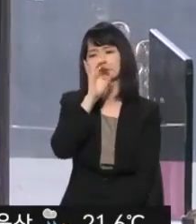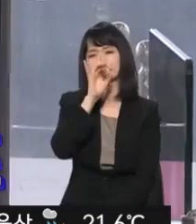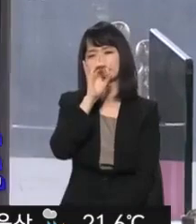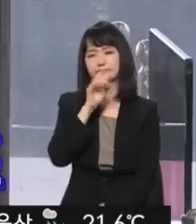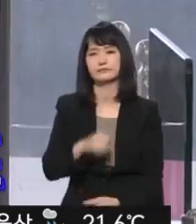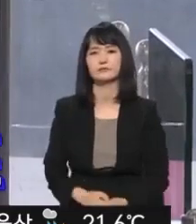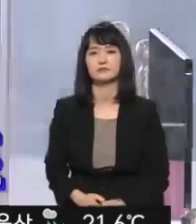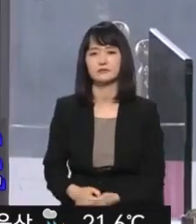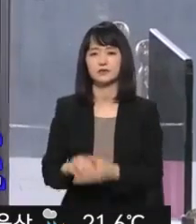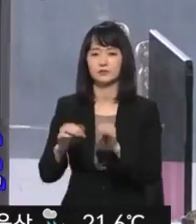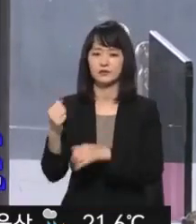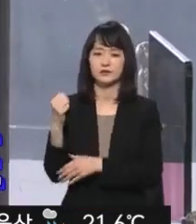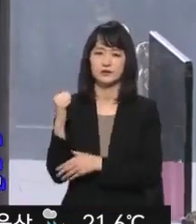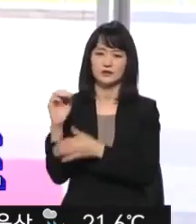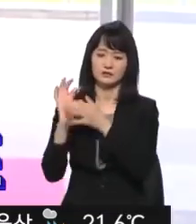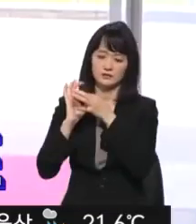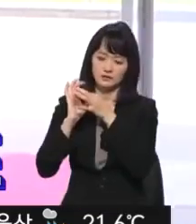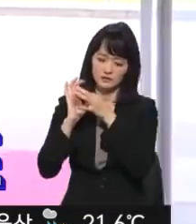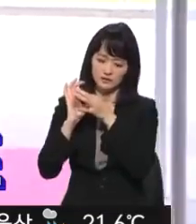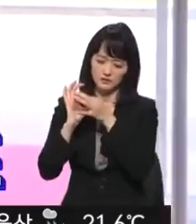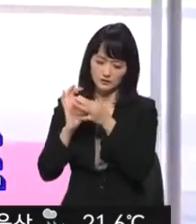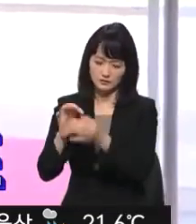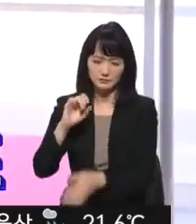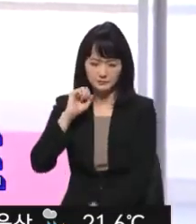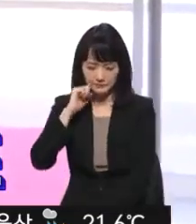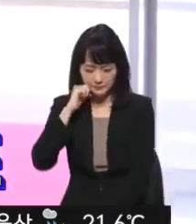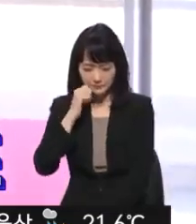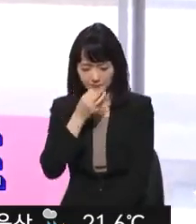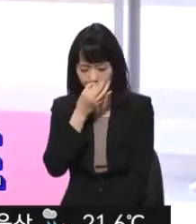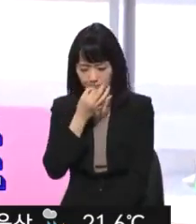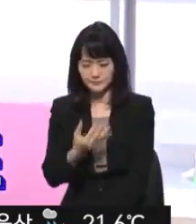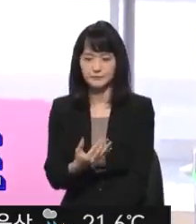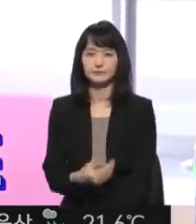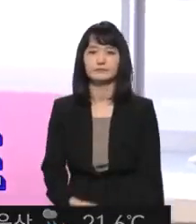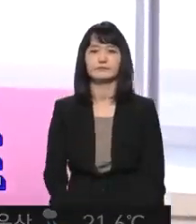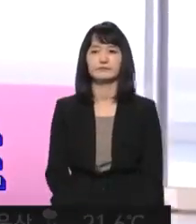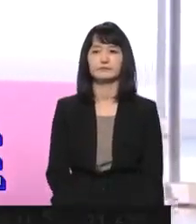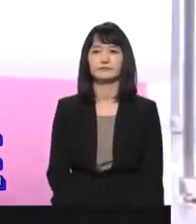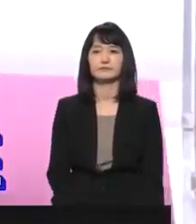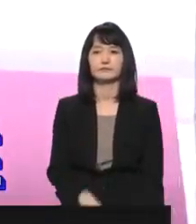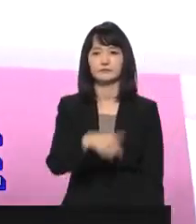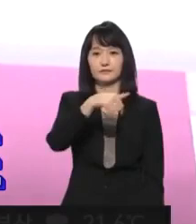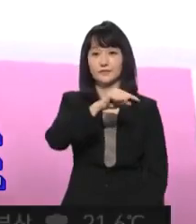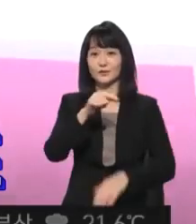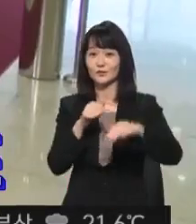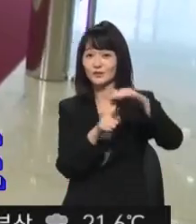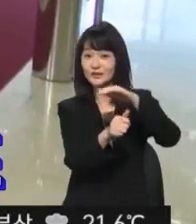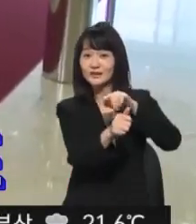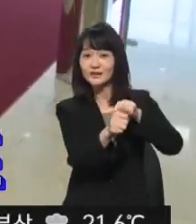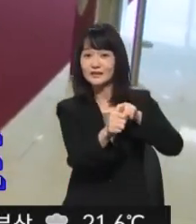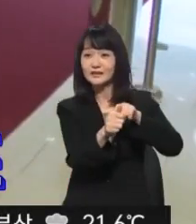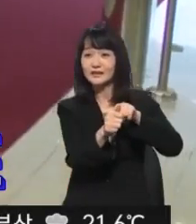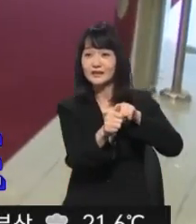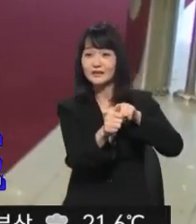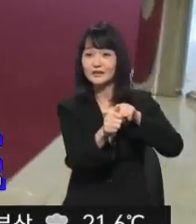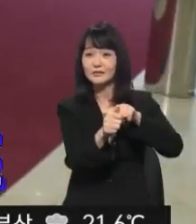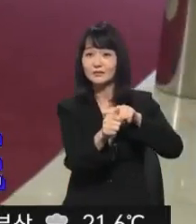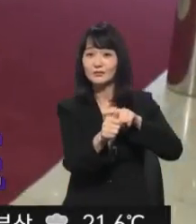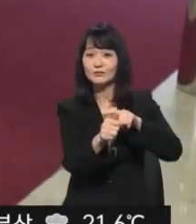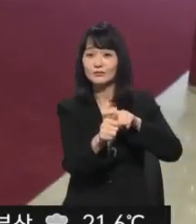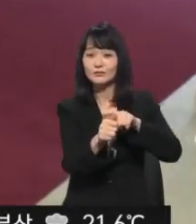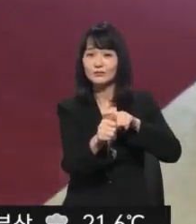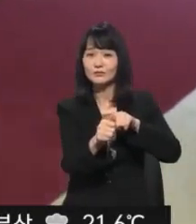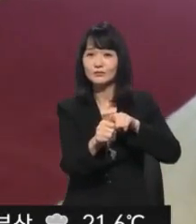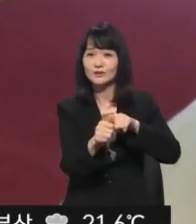끝없이 늪으로 빠지게 그것이다 라고 봅니다 2 저희 새어나올 수 없는 권성 도어 늪에 매력포인트가 빛 합니다 살 아름답다고 너무